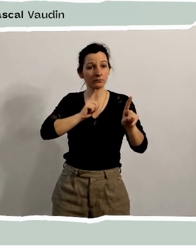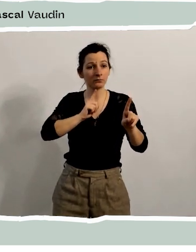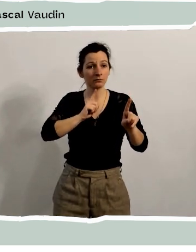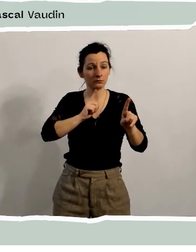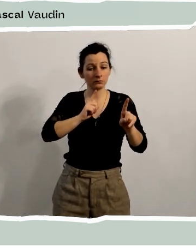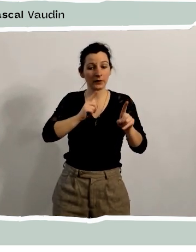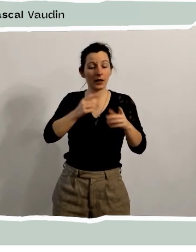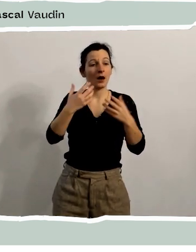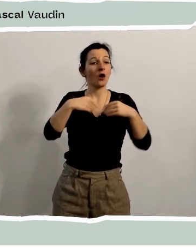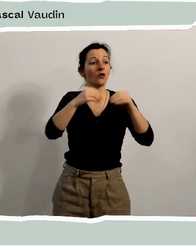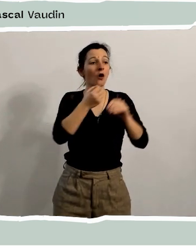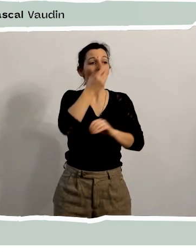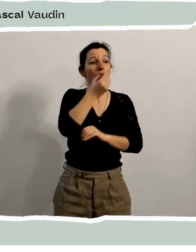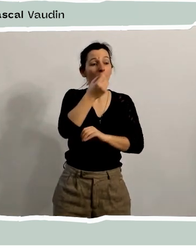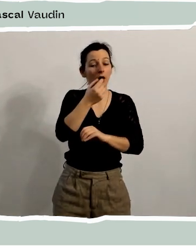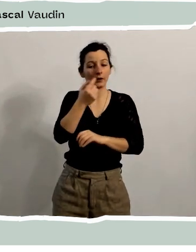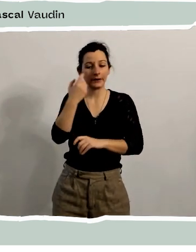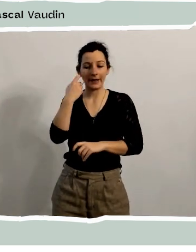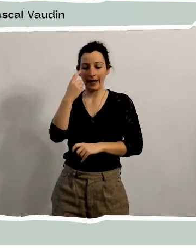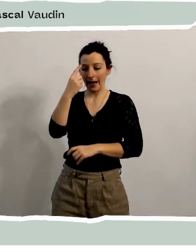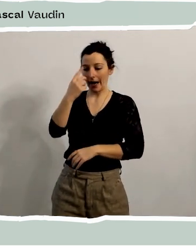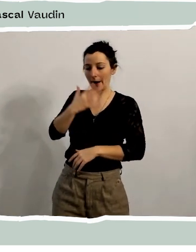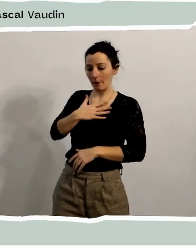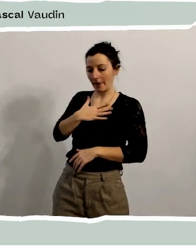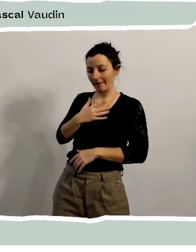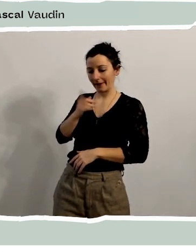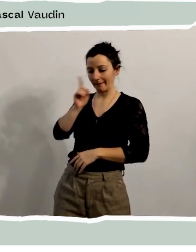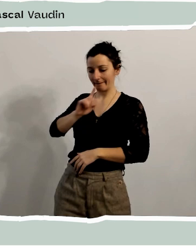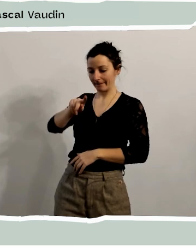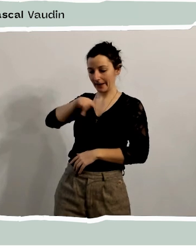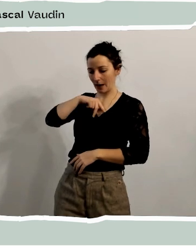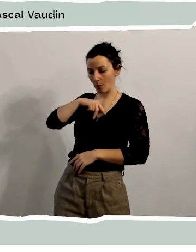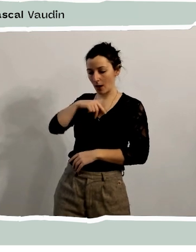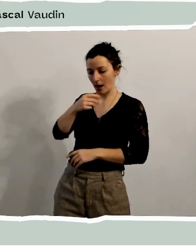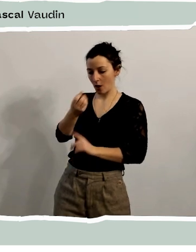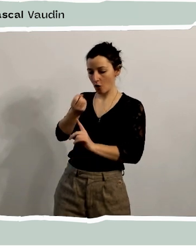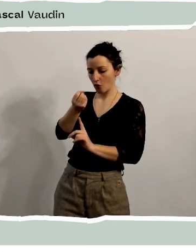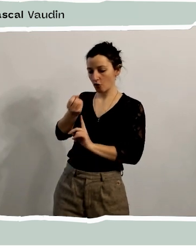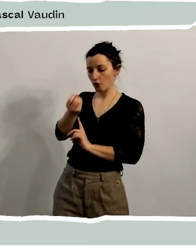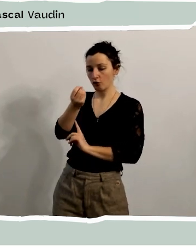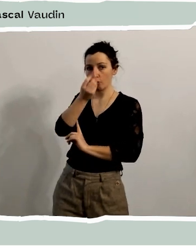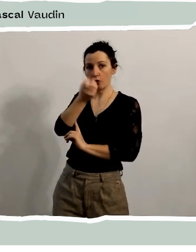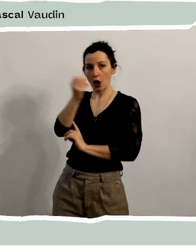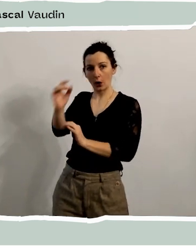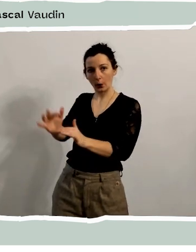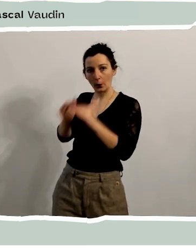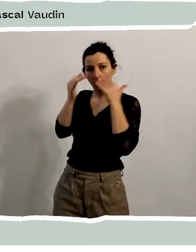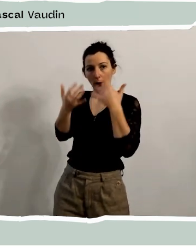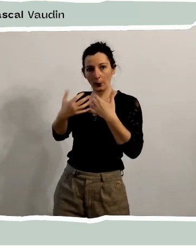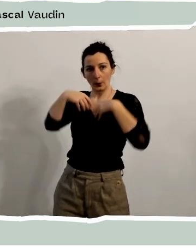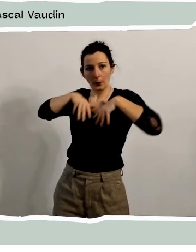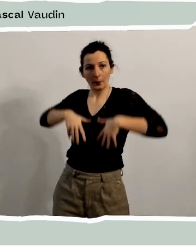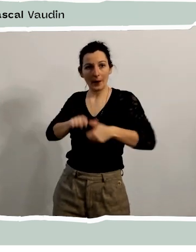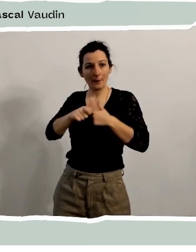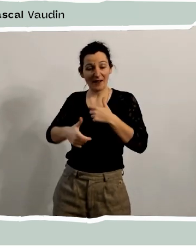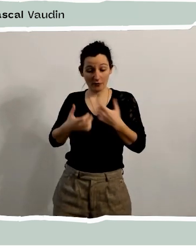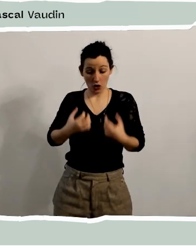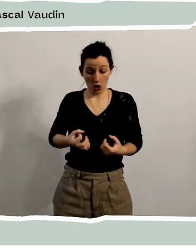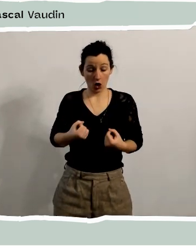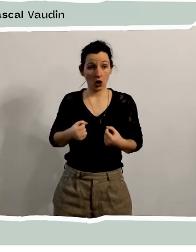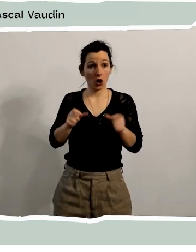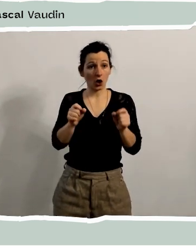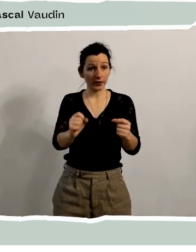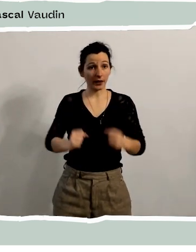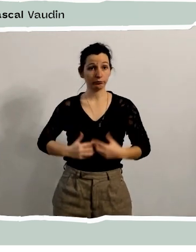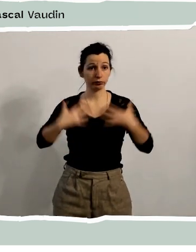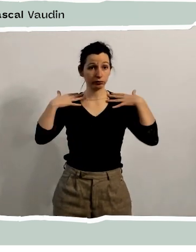fille d'avoir été en contact avec des pesticides contenus dans les fleurs, et cette petite fille est morte d'un cancer. Et